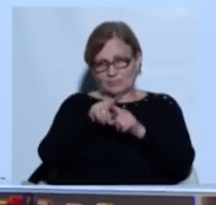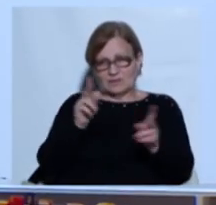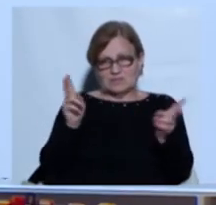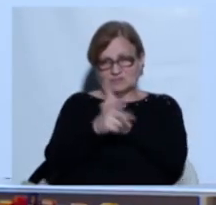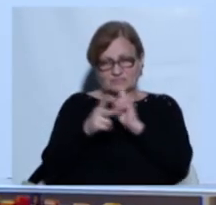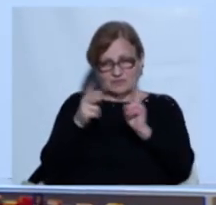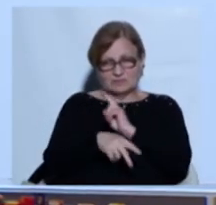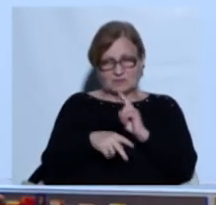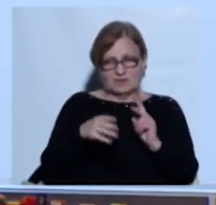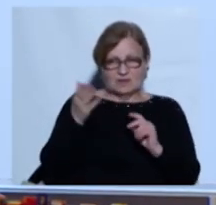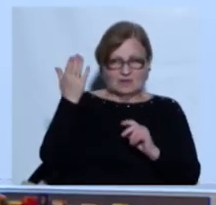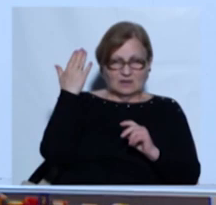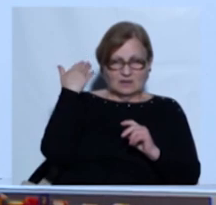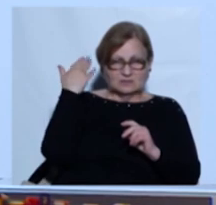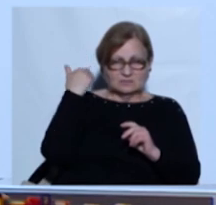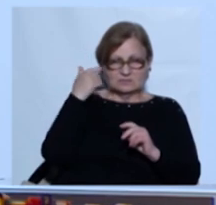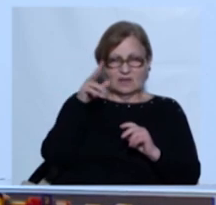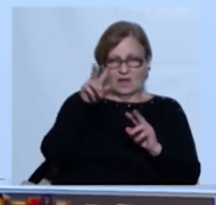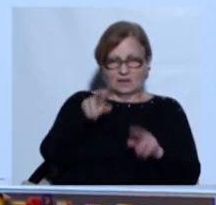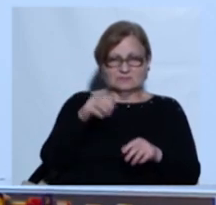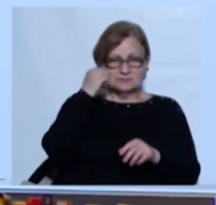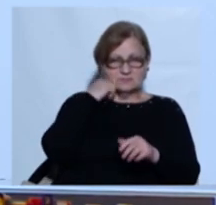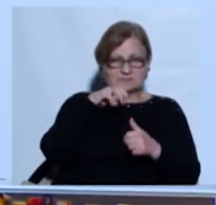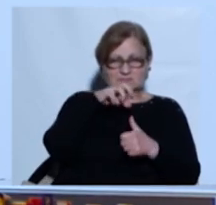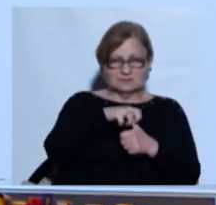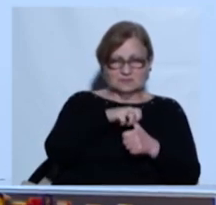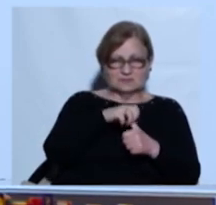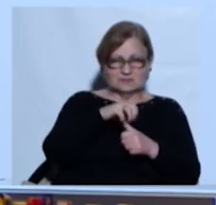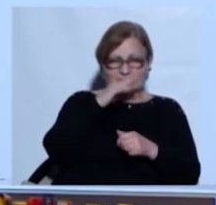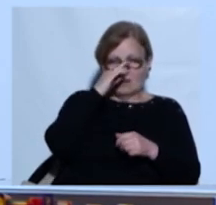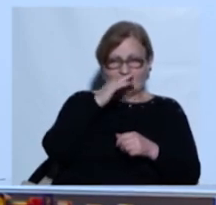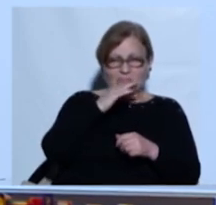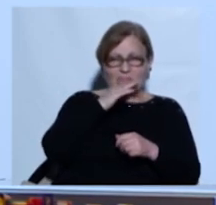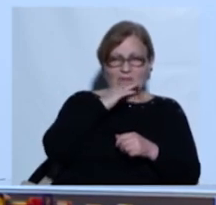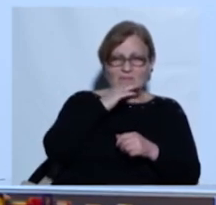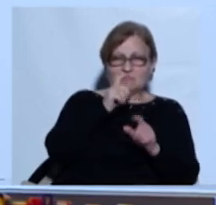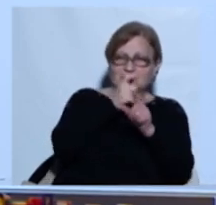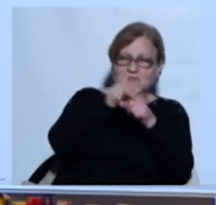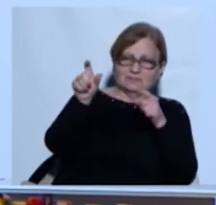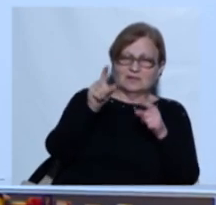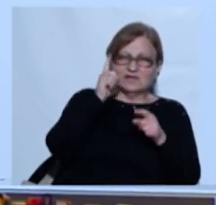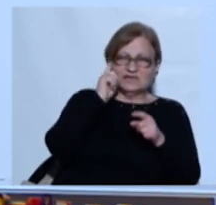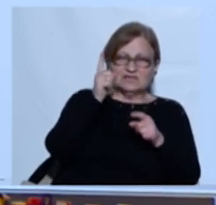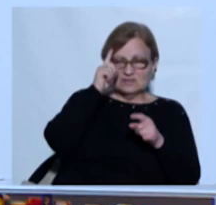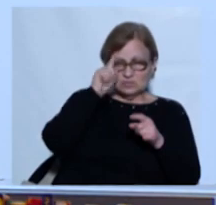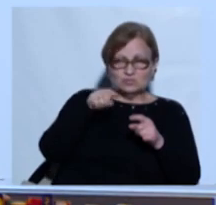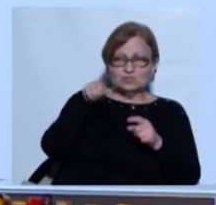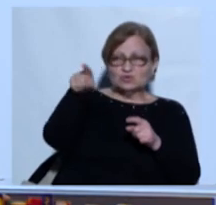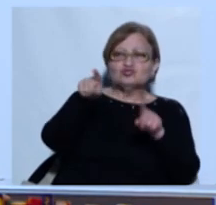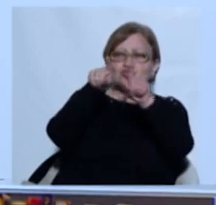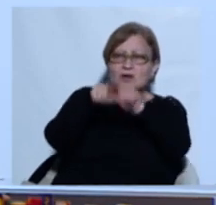იცვლება, ხოლო იცოდეთ, აი იმ ბელადივით უკან მოხედილი მამები მიაძახებენ, იცოდე, ოდესმე